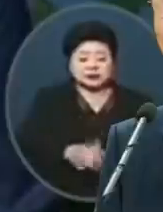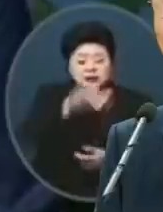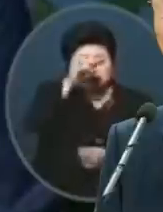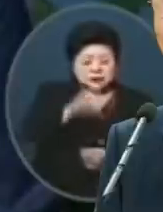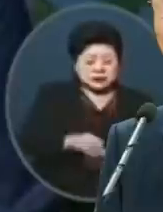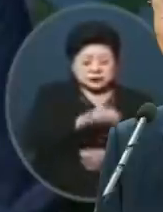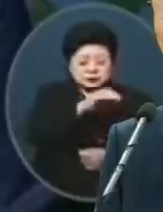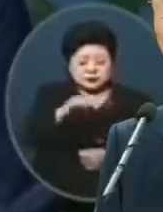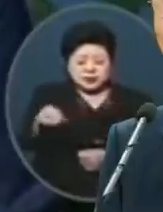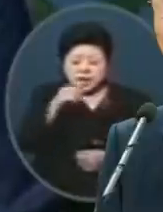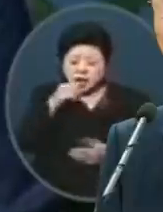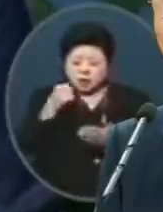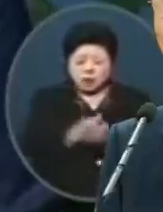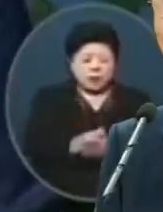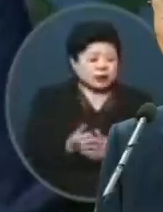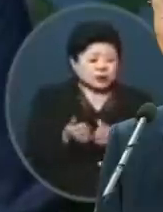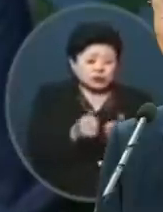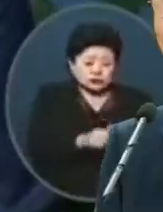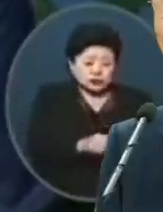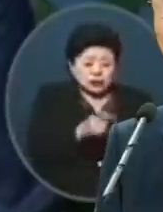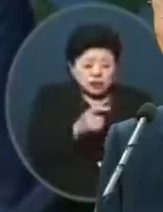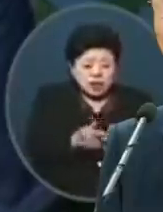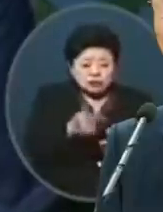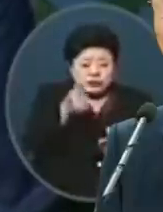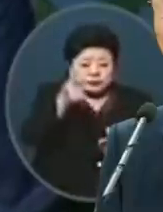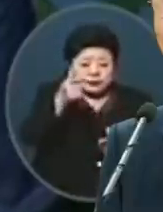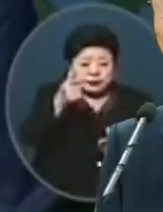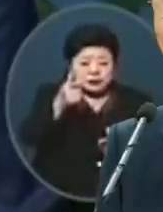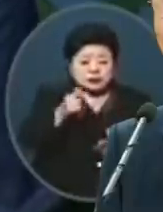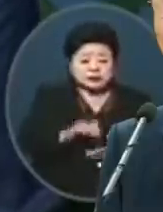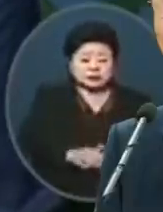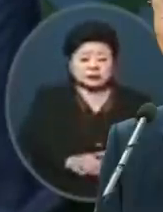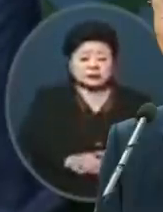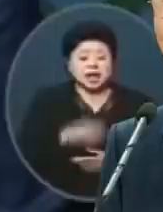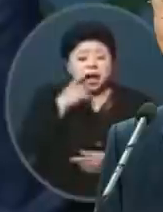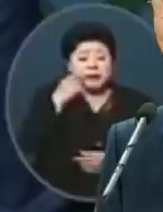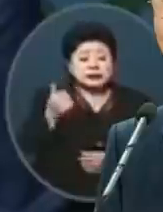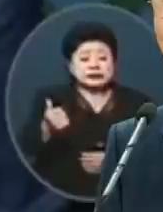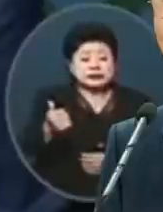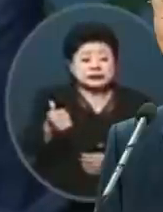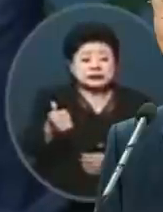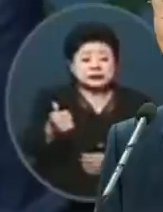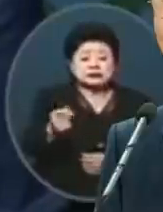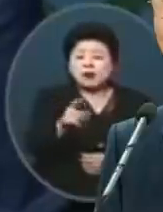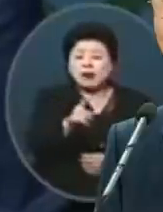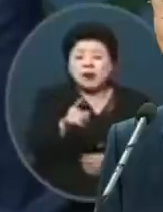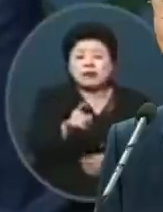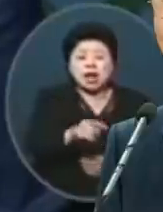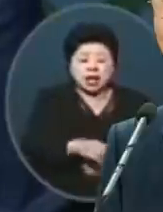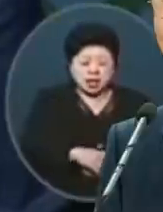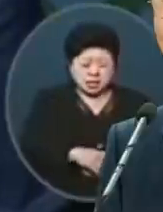십자가에 못 박아 죽었는데 예수님이 아버지 뭐